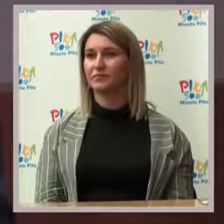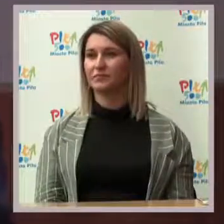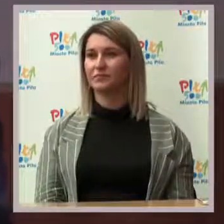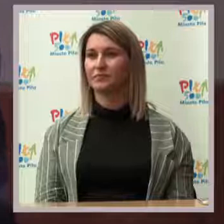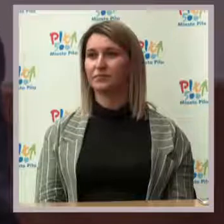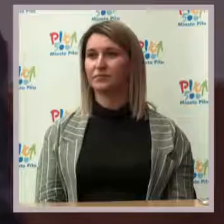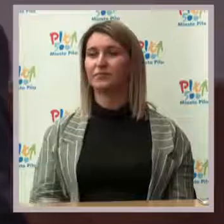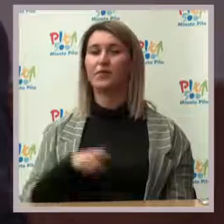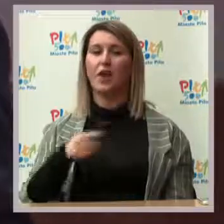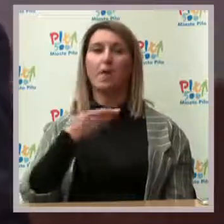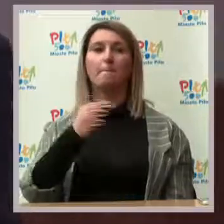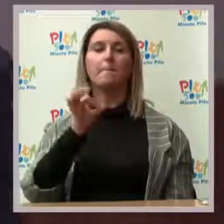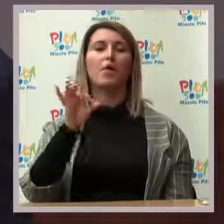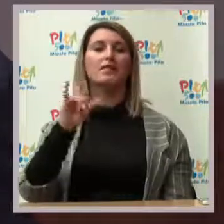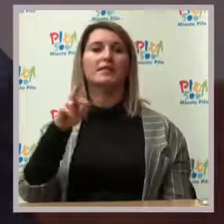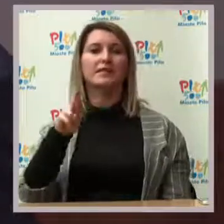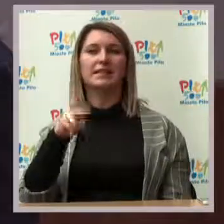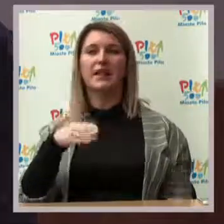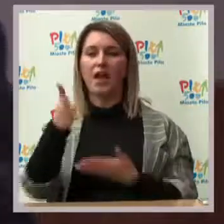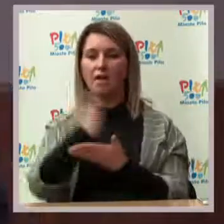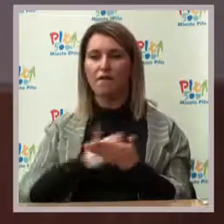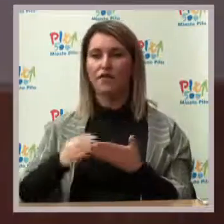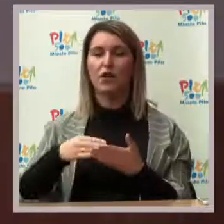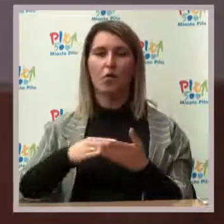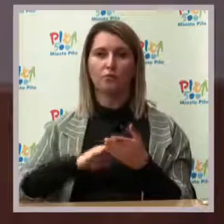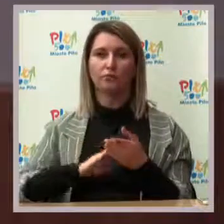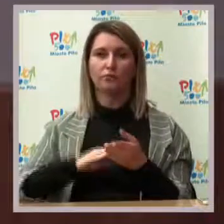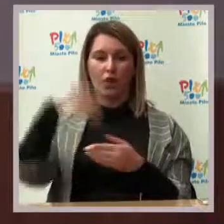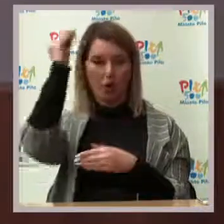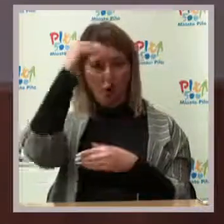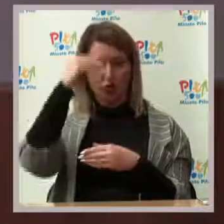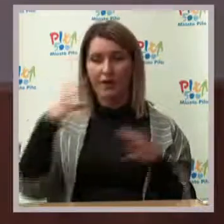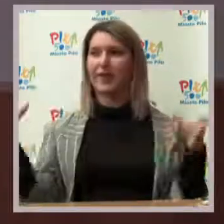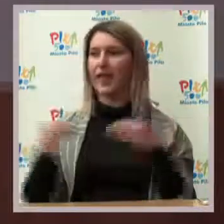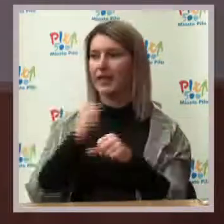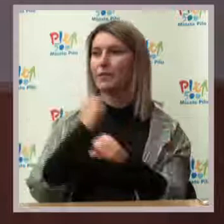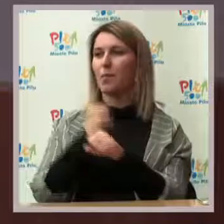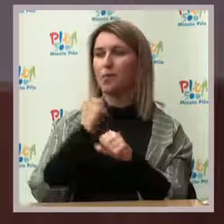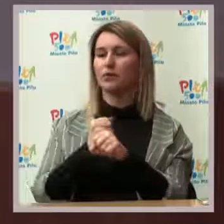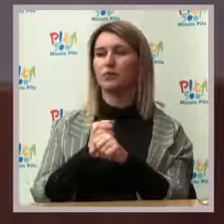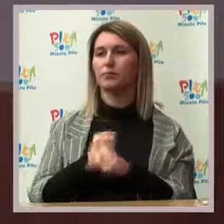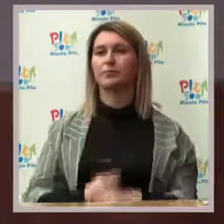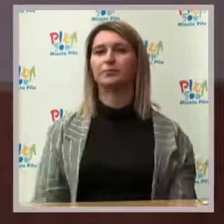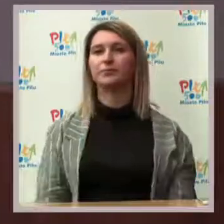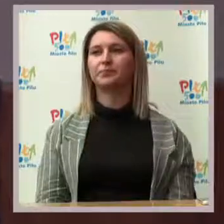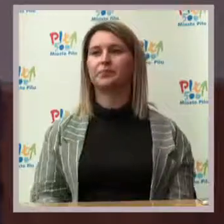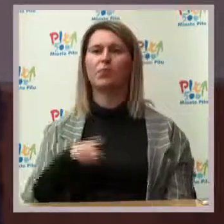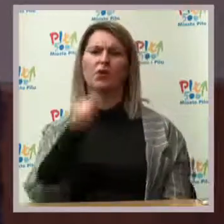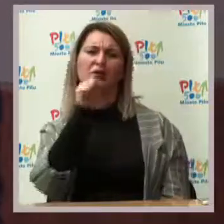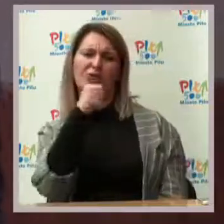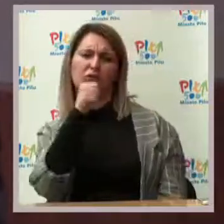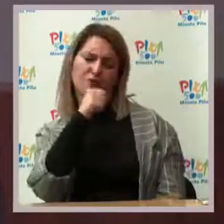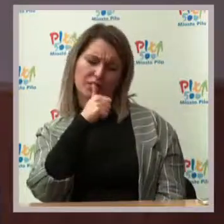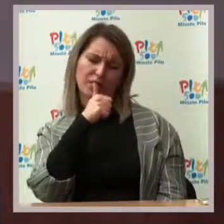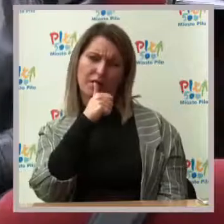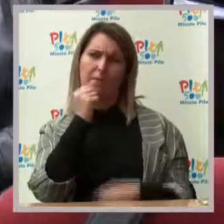sobą współpracują. MOSiR, klub, Wydział Oświaty i ci ludzie tak na co dzień